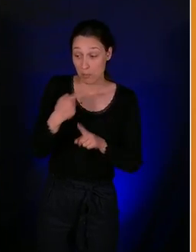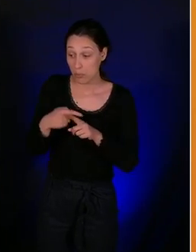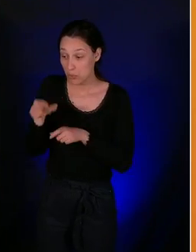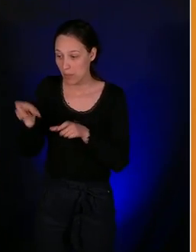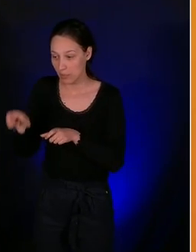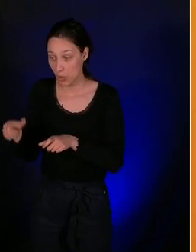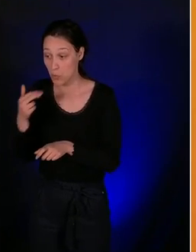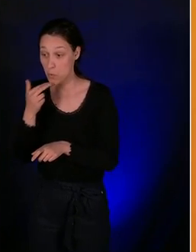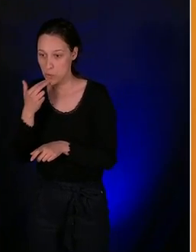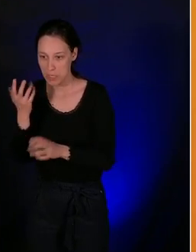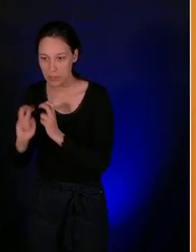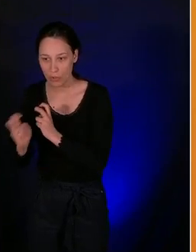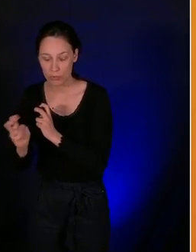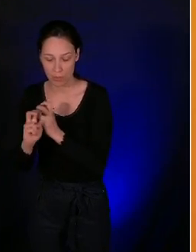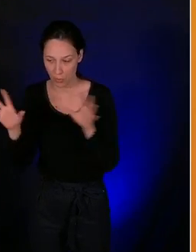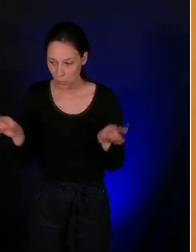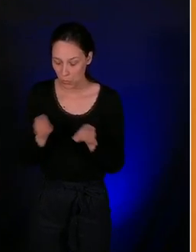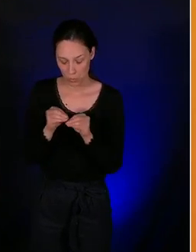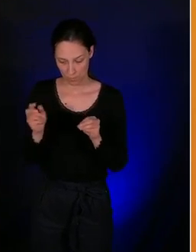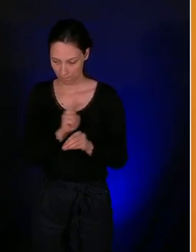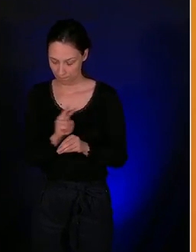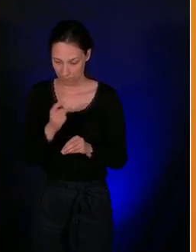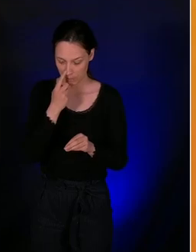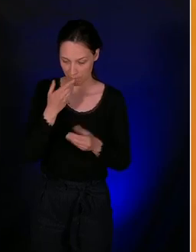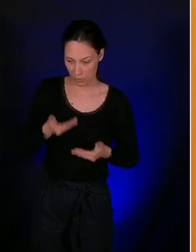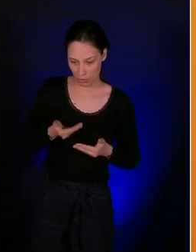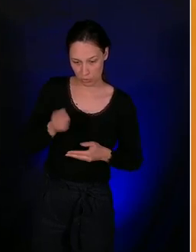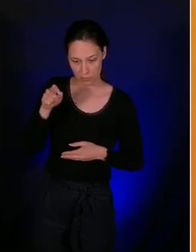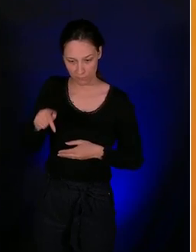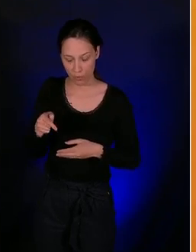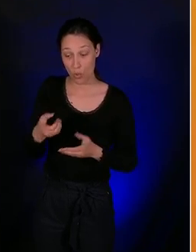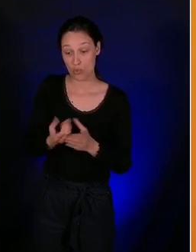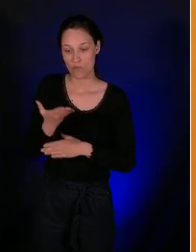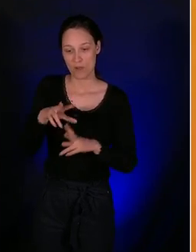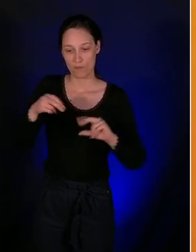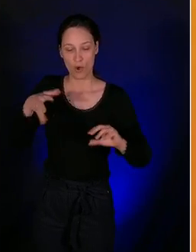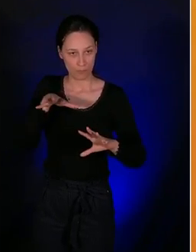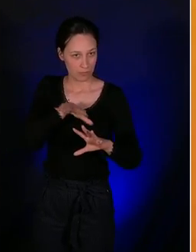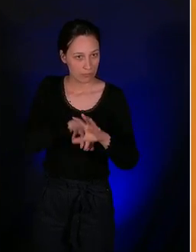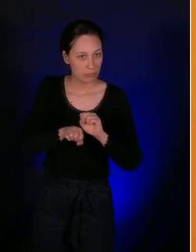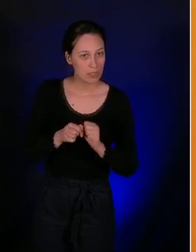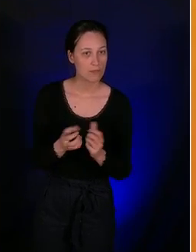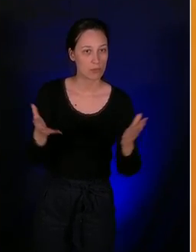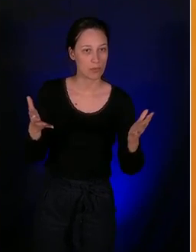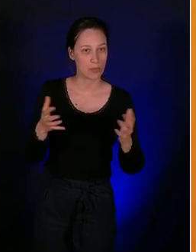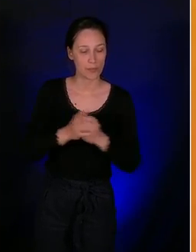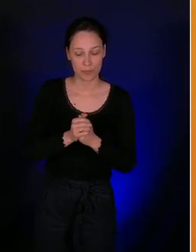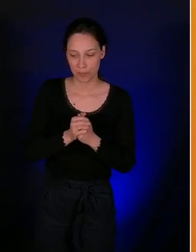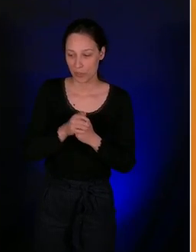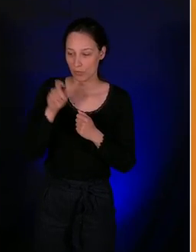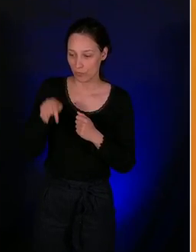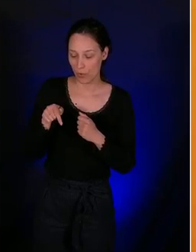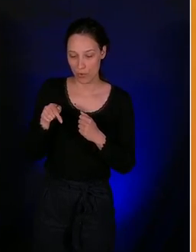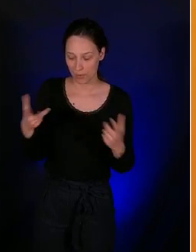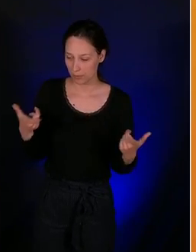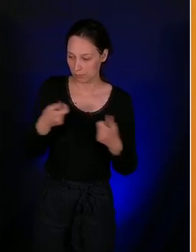plus encore aujourd'hui à une autre stratégie de développement que la filialisation. C'est crucial pour être en phase avec les besoins de notre temps